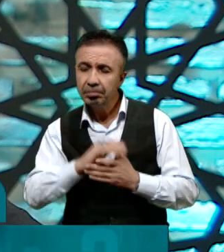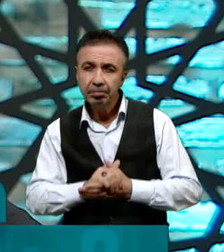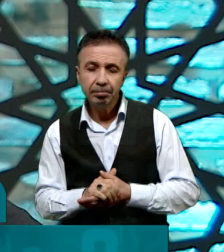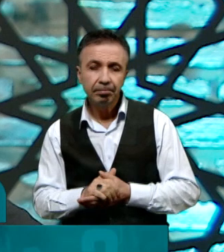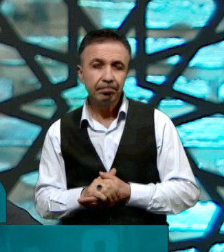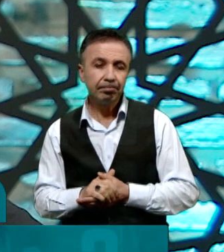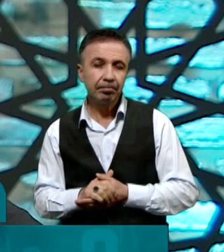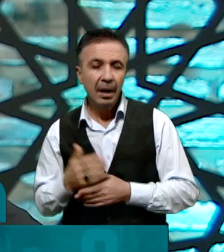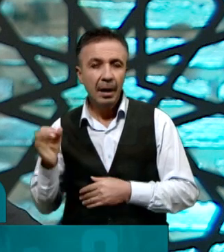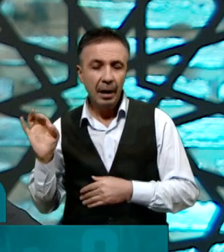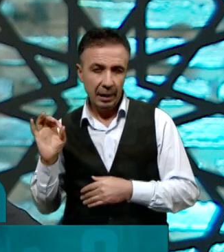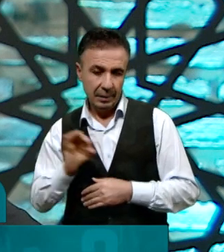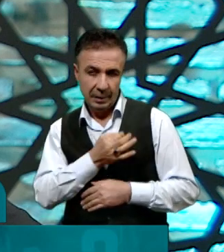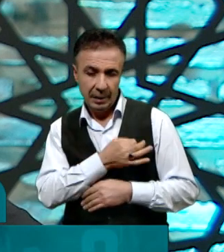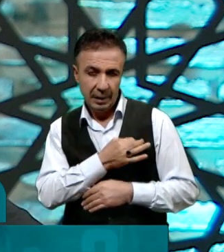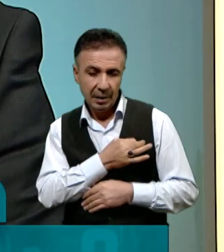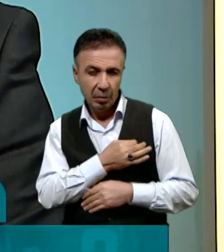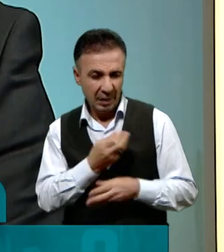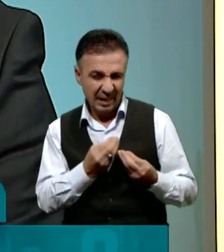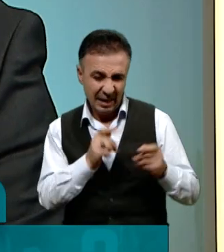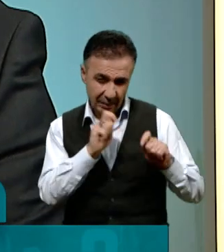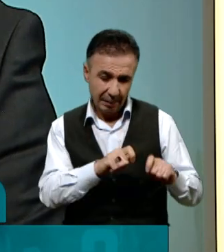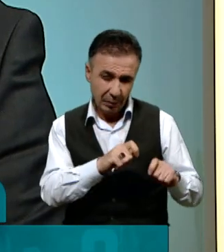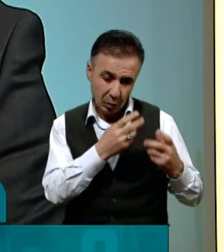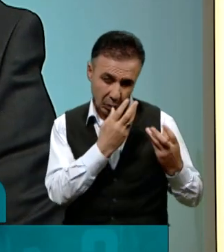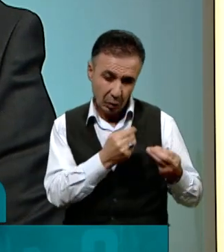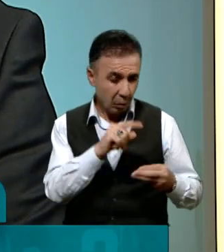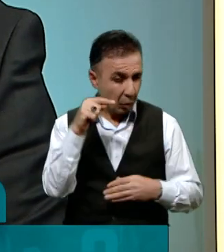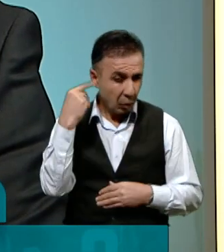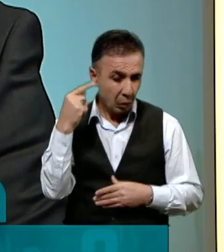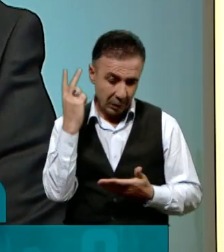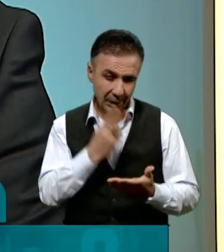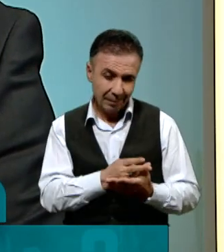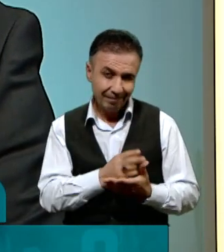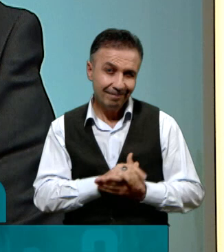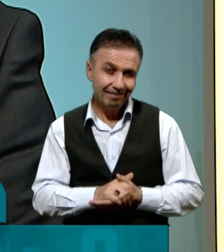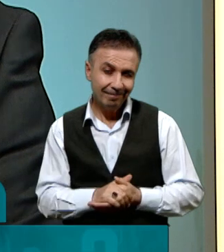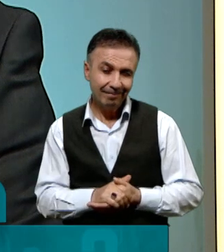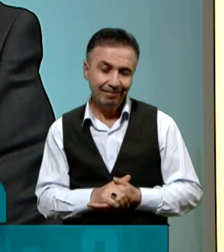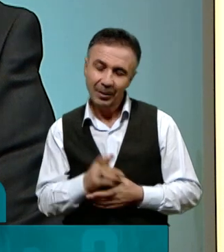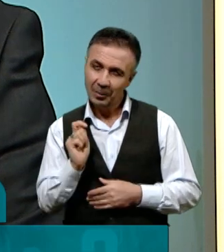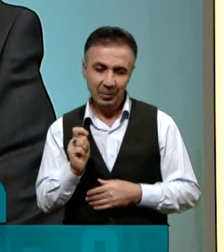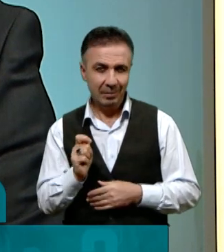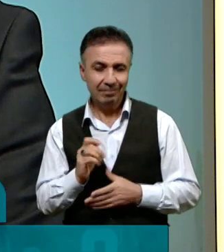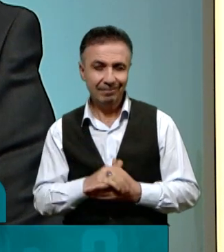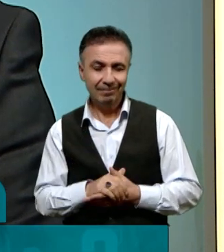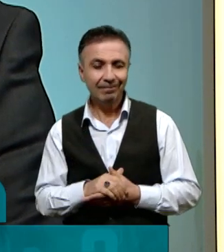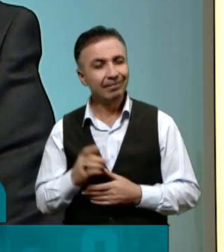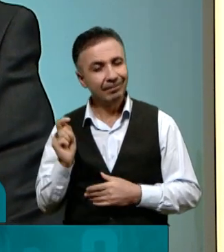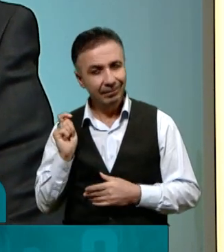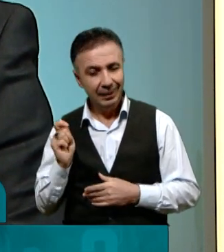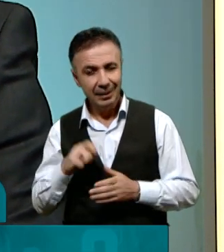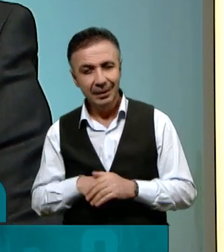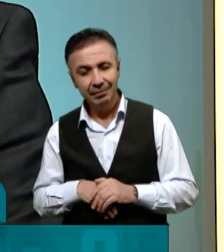Peki altın takarak o insana iyilik mi yapmış oluyoruz bu niyetle? Onu zor durumda bıraktı. Zor durumda bırakıldı, evet. Doğru. Gerçekten